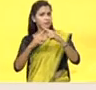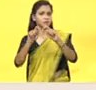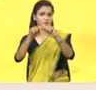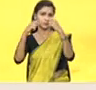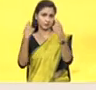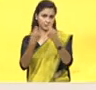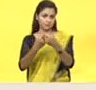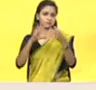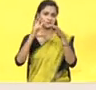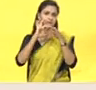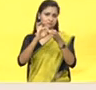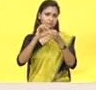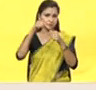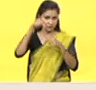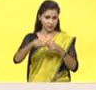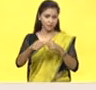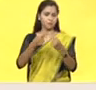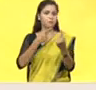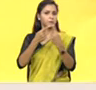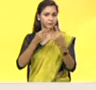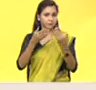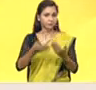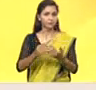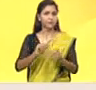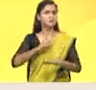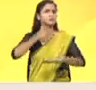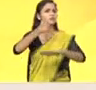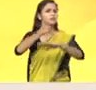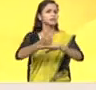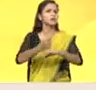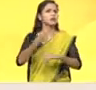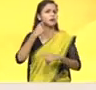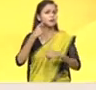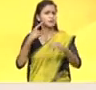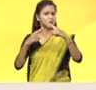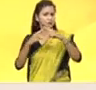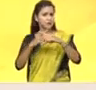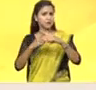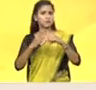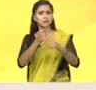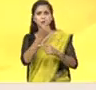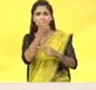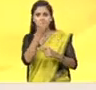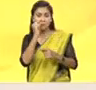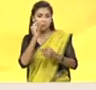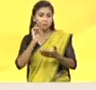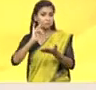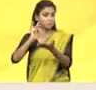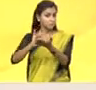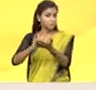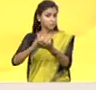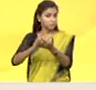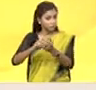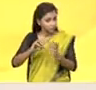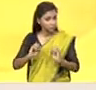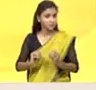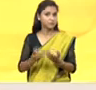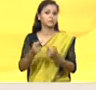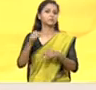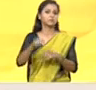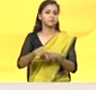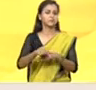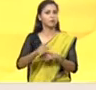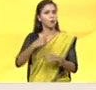है। इस स्टार्टअप को आईआईटी मद्रास के एलुमनाई ने शुरू किया था। ये